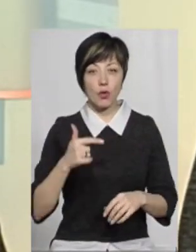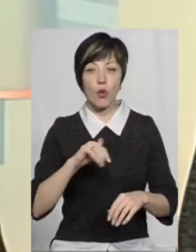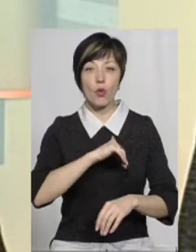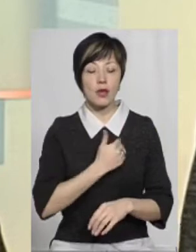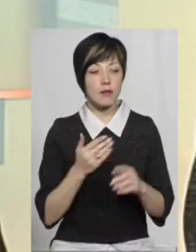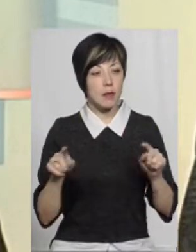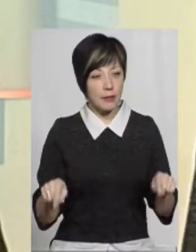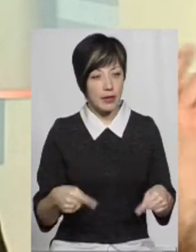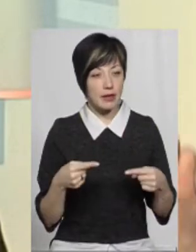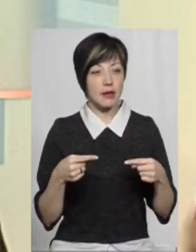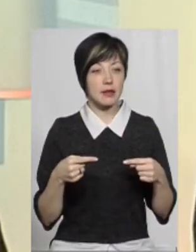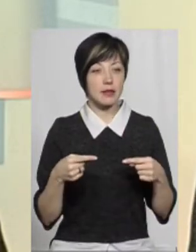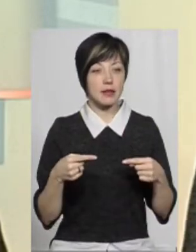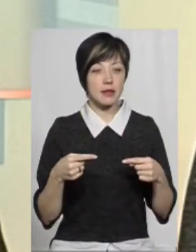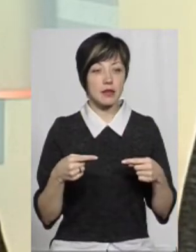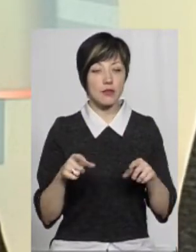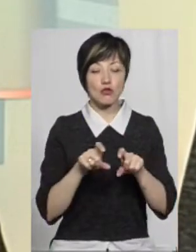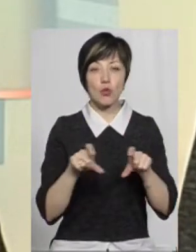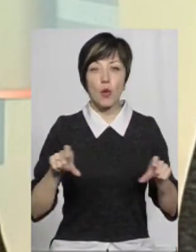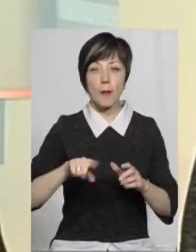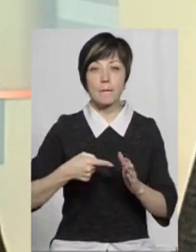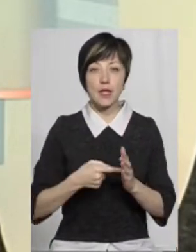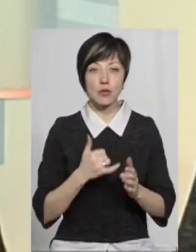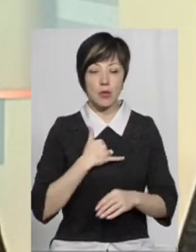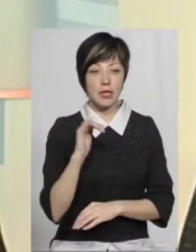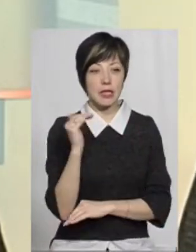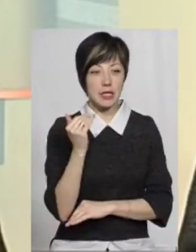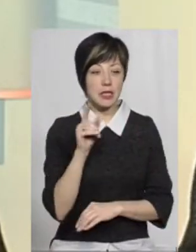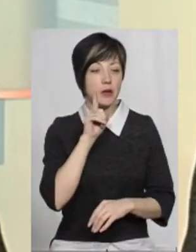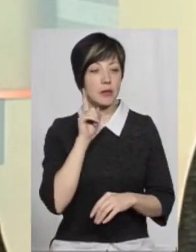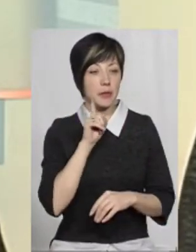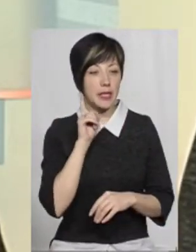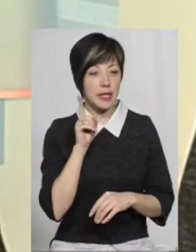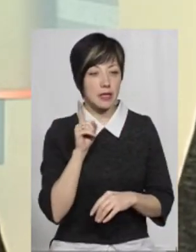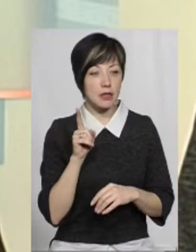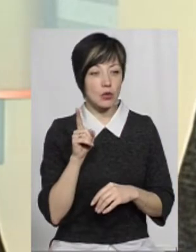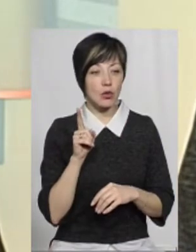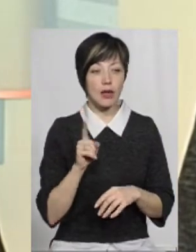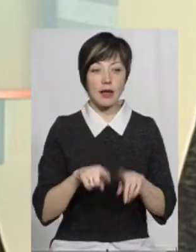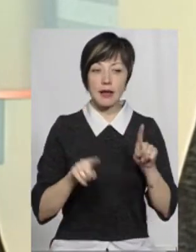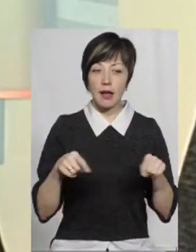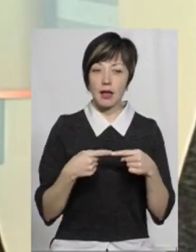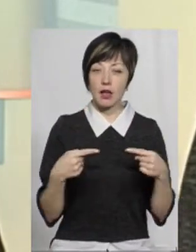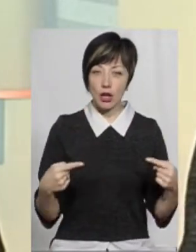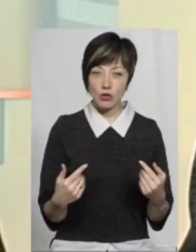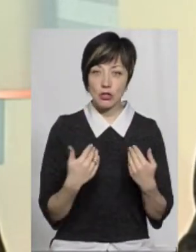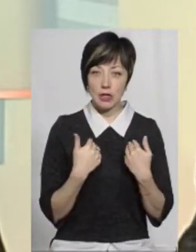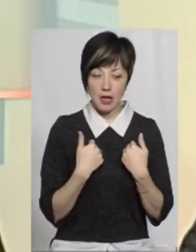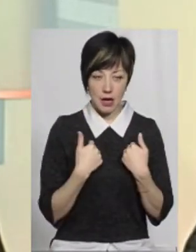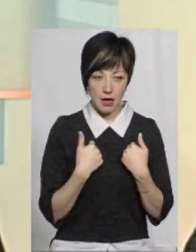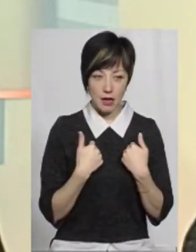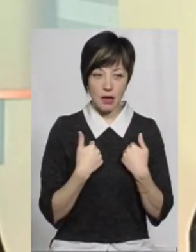хотів підняти на школах міста, в мене дитина-підліток, деякі речі, щоб я